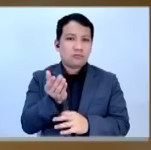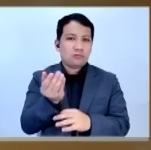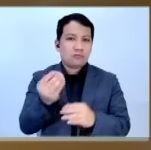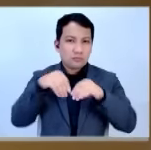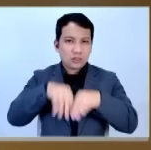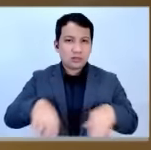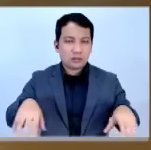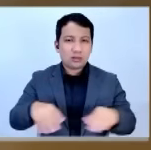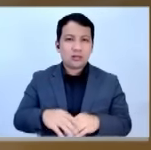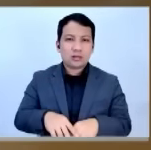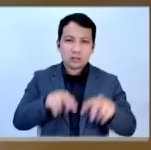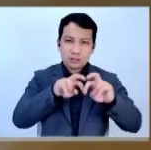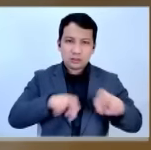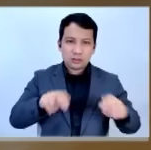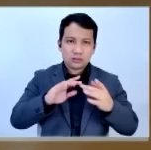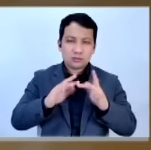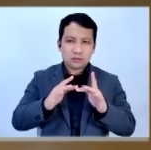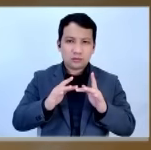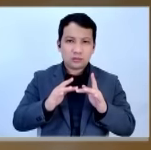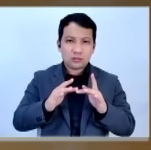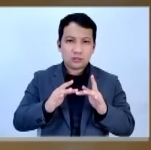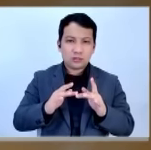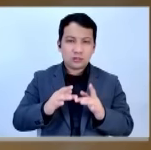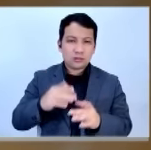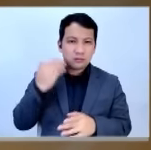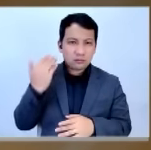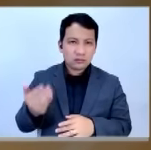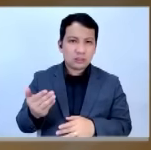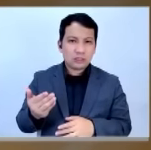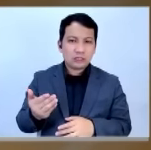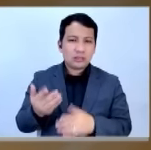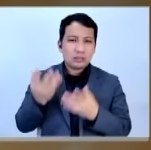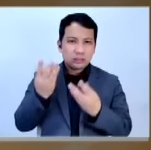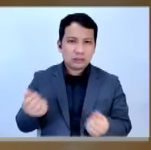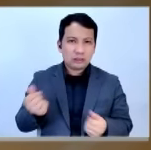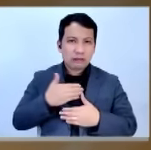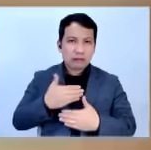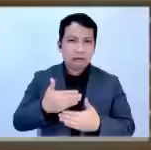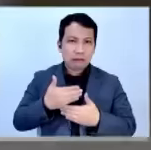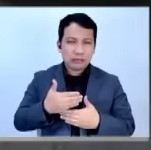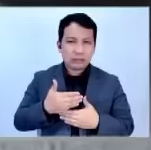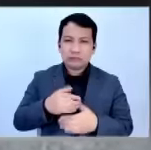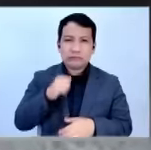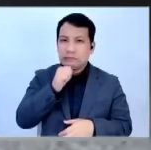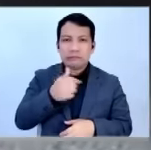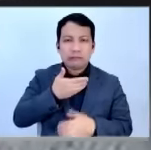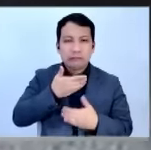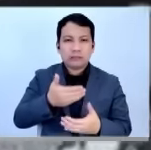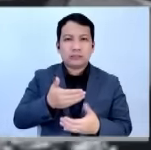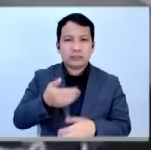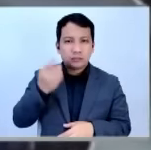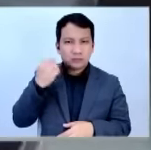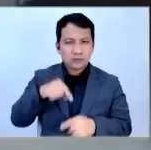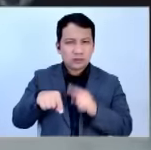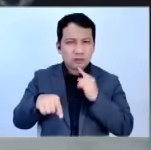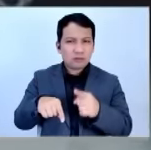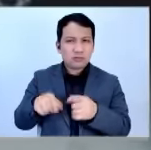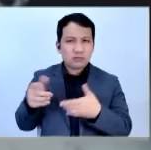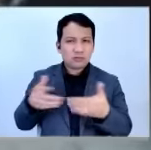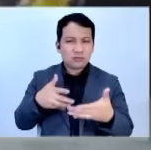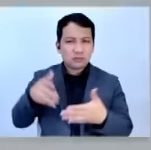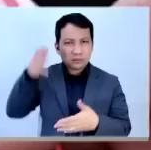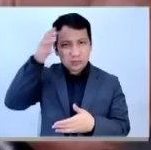sa medical report, asphyxia by suffocation o kawalan ng hangin ang ikinamatay ng mga bata. Pero hindi kumbinsido ang kanilang mga